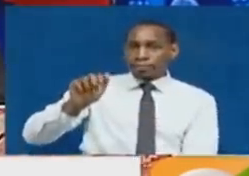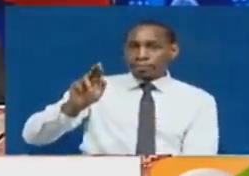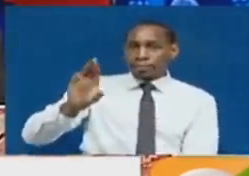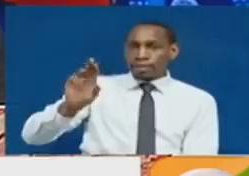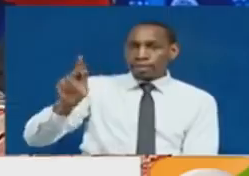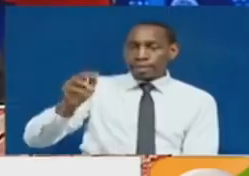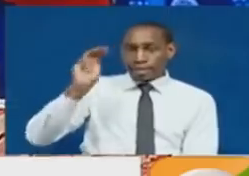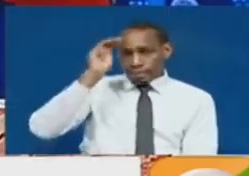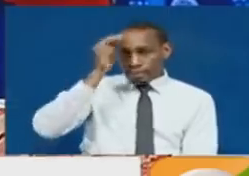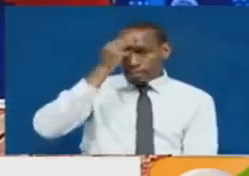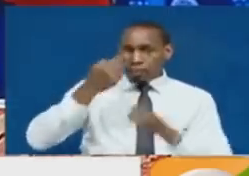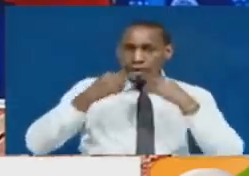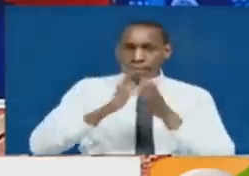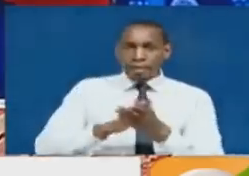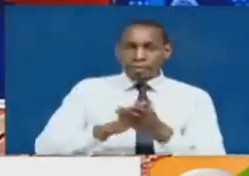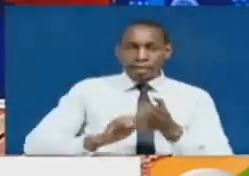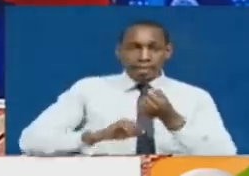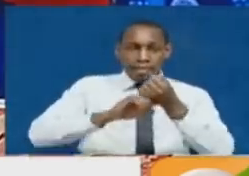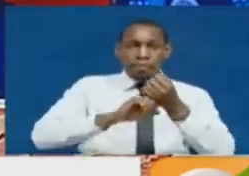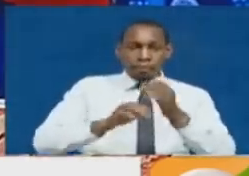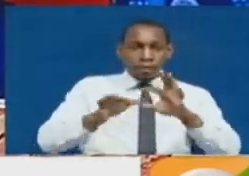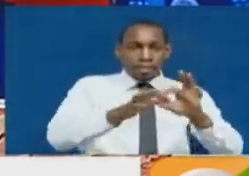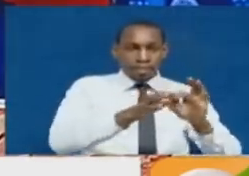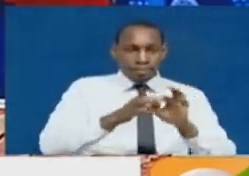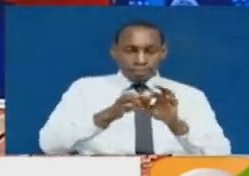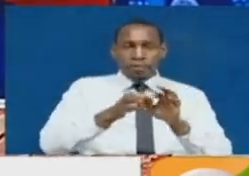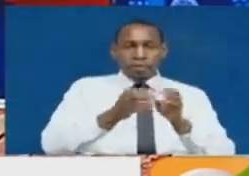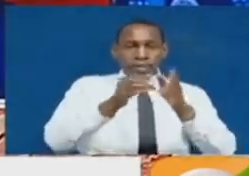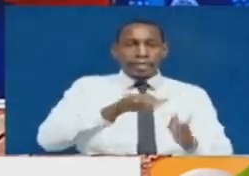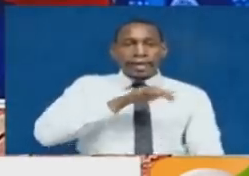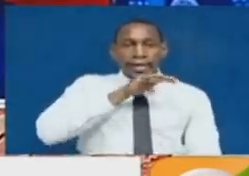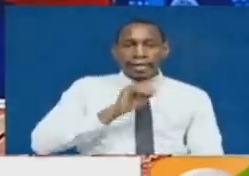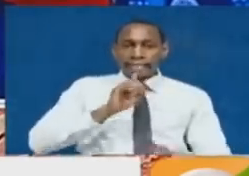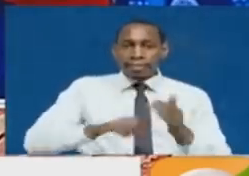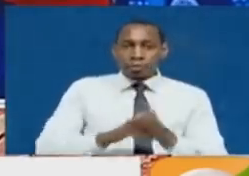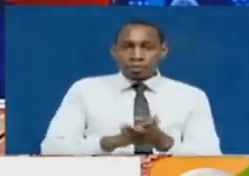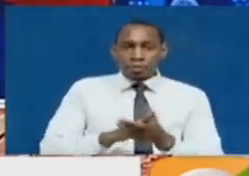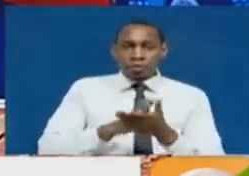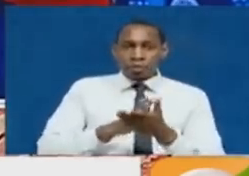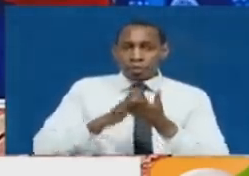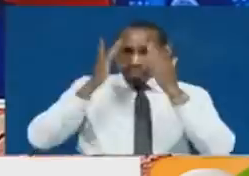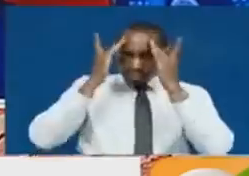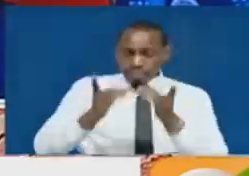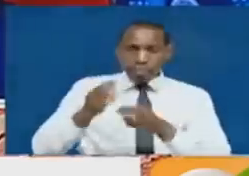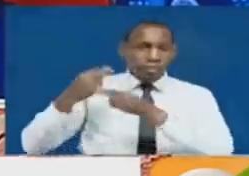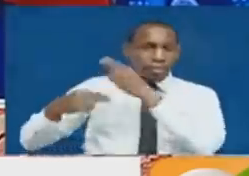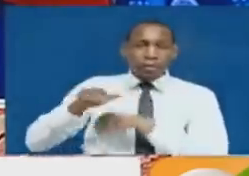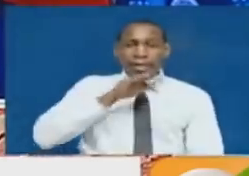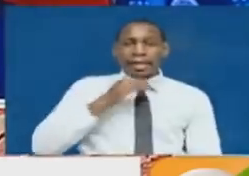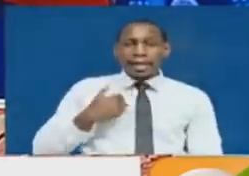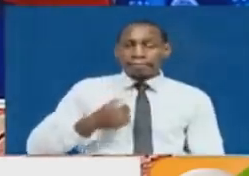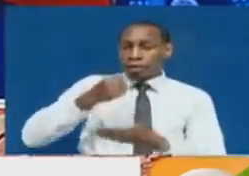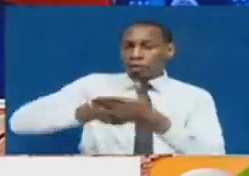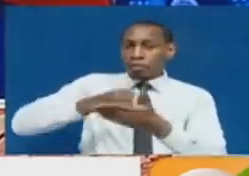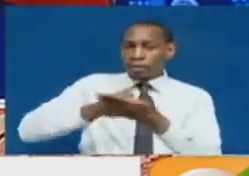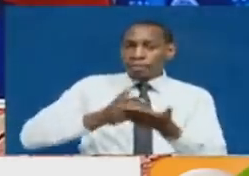Karua ametangaza kumuunga mkono mgombea urais wa Azimio la Umoja Raila Odinga, akisema amefanya uamuzi huo kutokana na historia ya Odinga ya